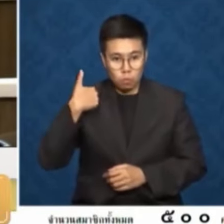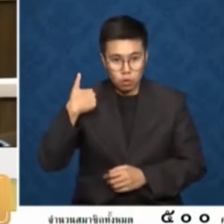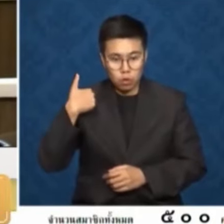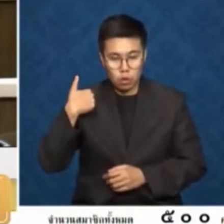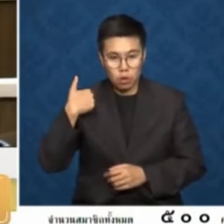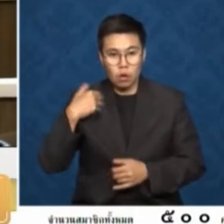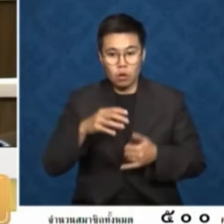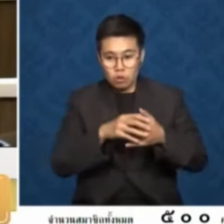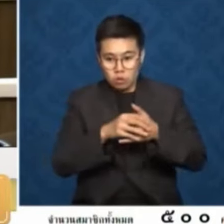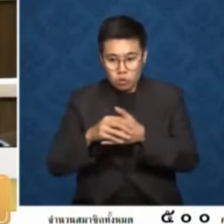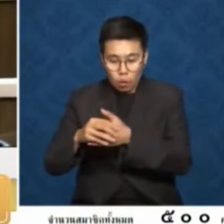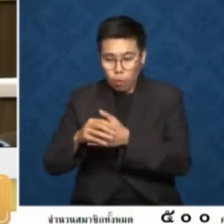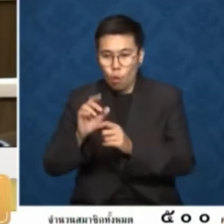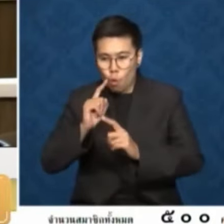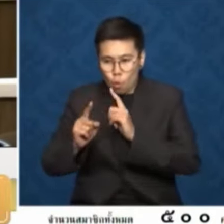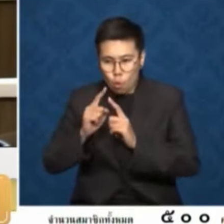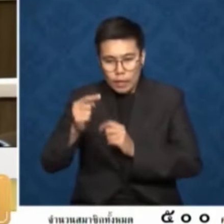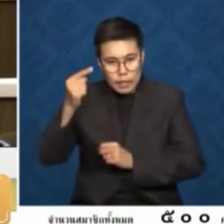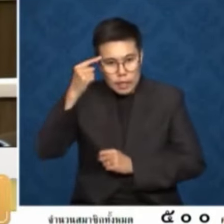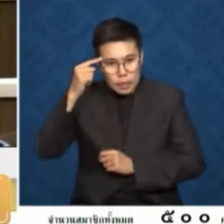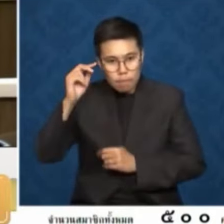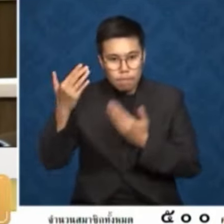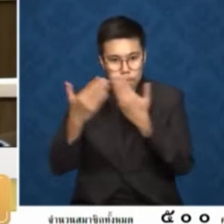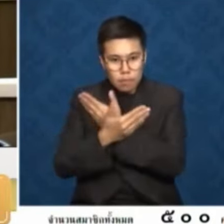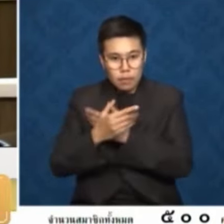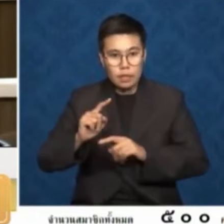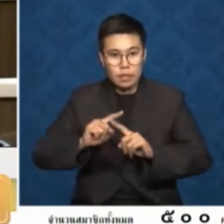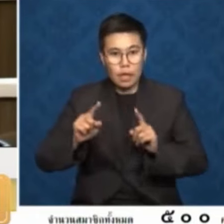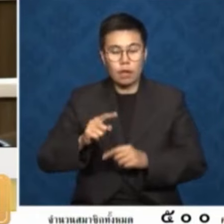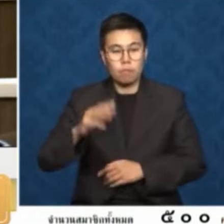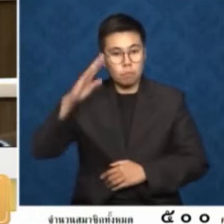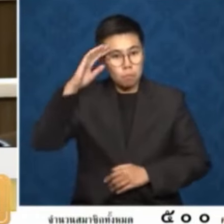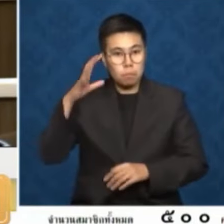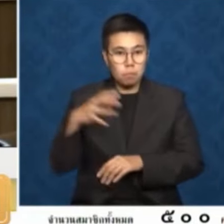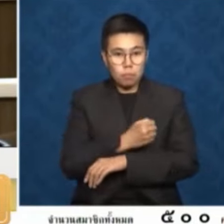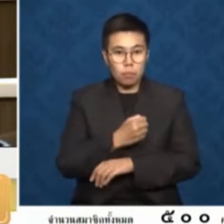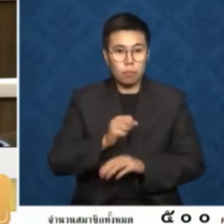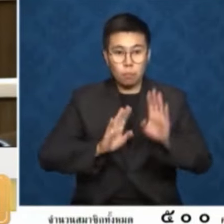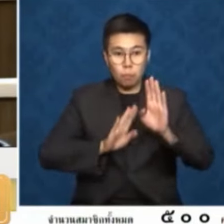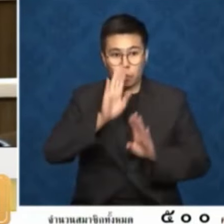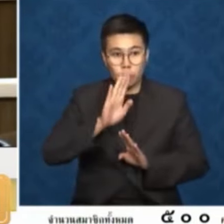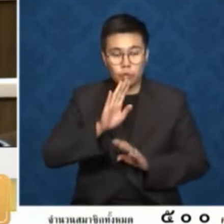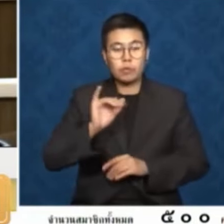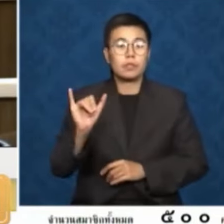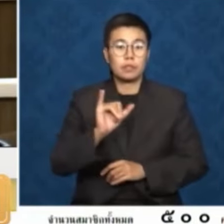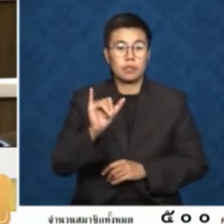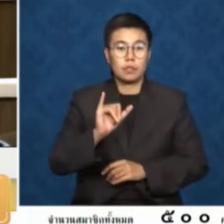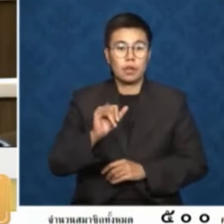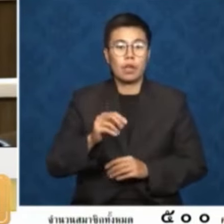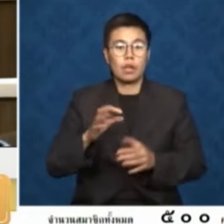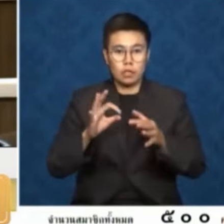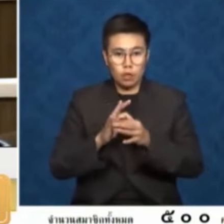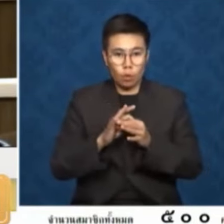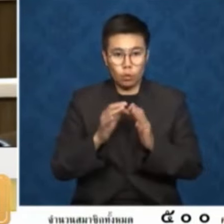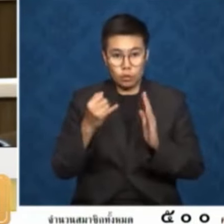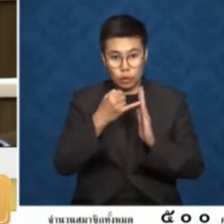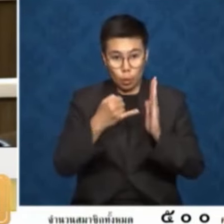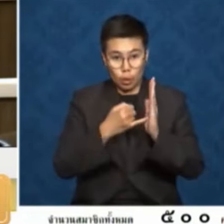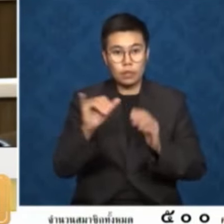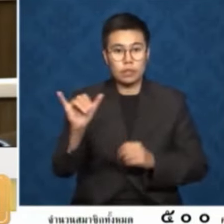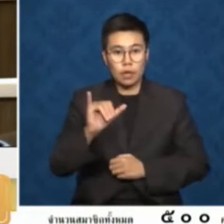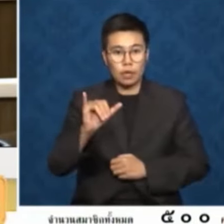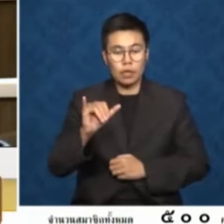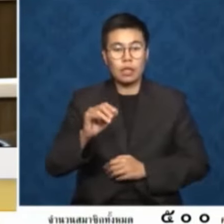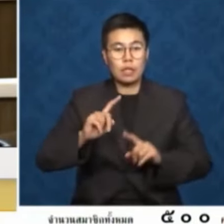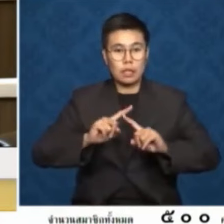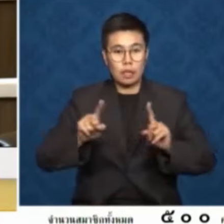นั้นแต่รัฐประหารในครั้งนั้นยังไม่ได้ทำลายระบอบประชาธิปไตยของท้องถิ่นมากเท่ากับการยึด